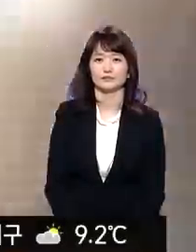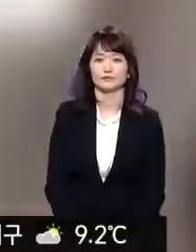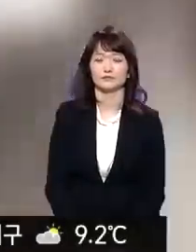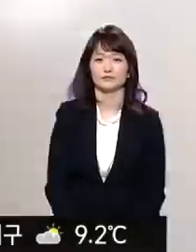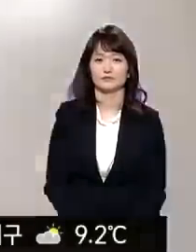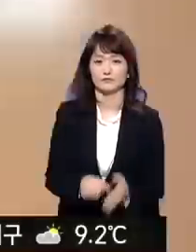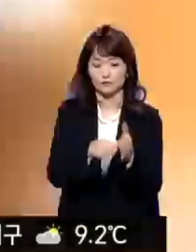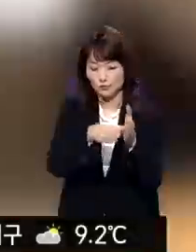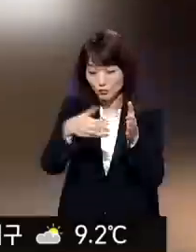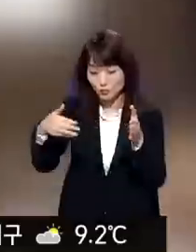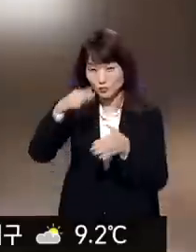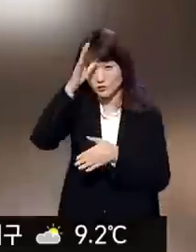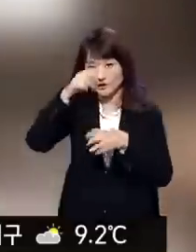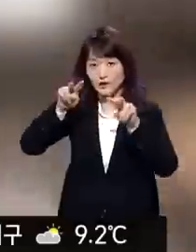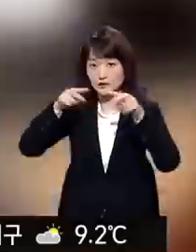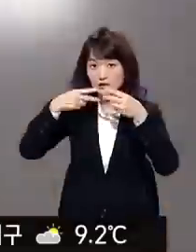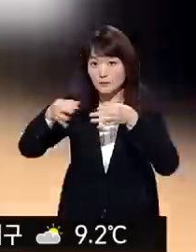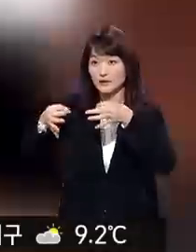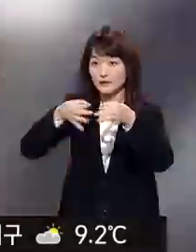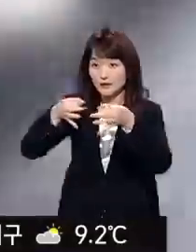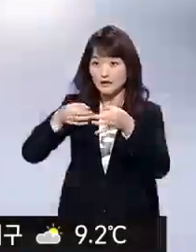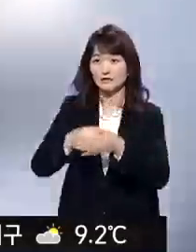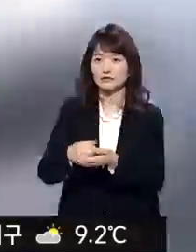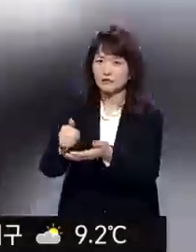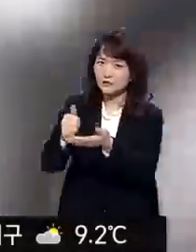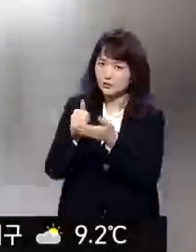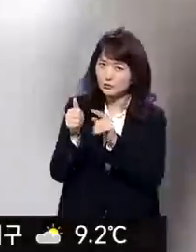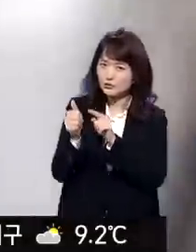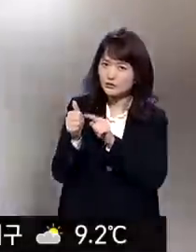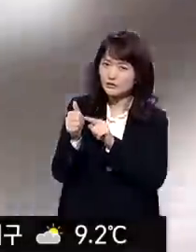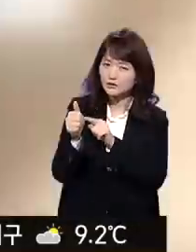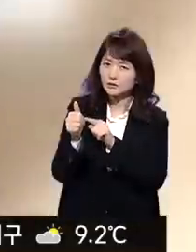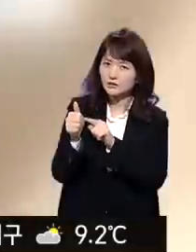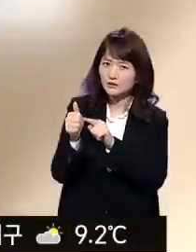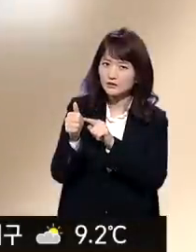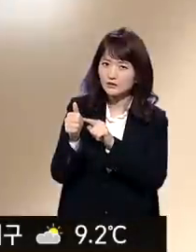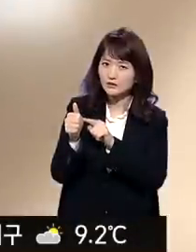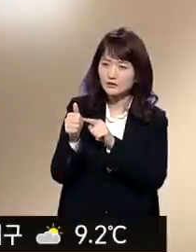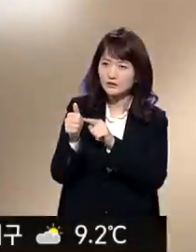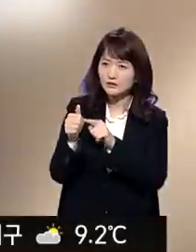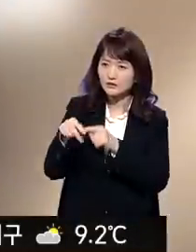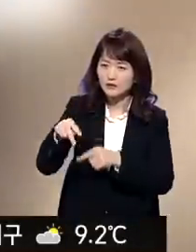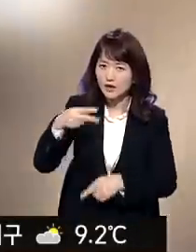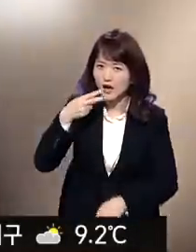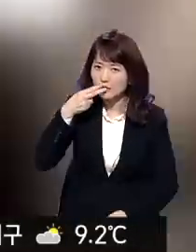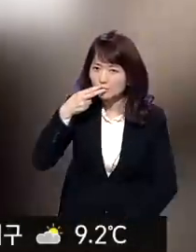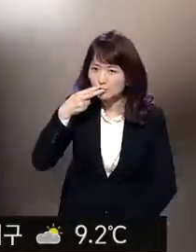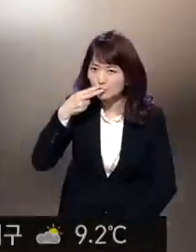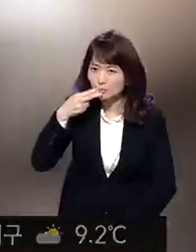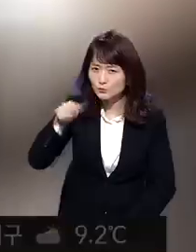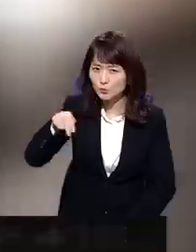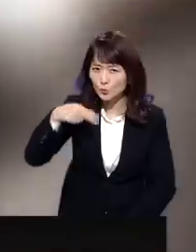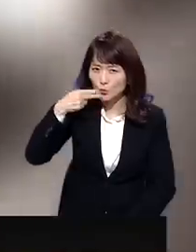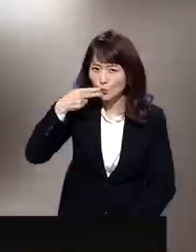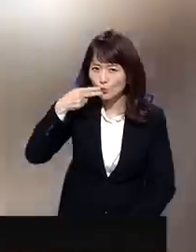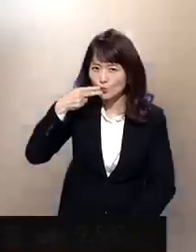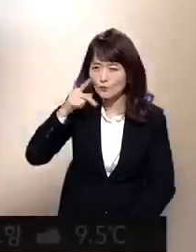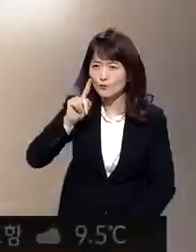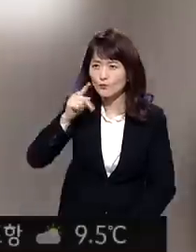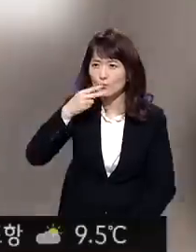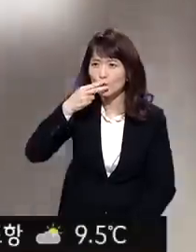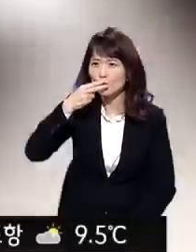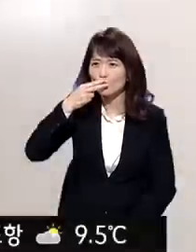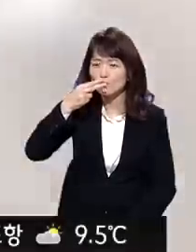자, 한 유명 라면집입니다. 근데 손님으로 보인 남성이 입에 젓가락을 한가득 넣고 쭉 빨더니